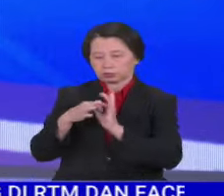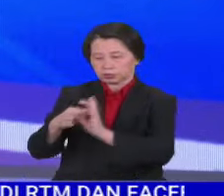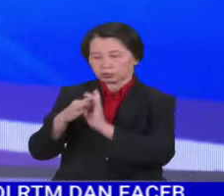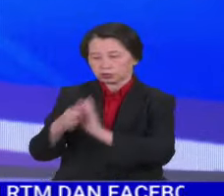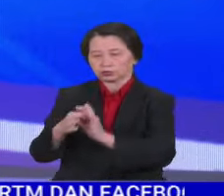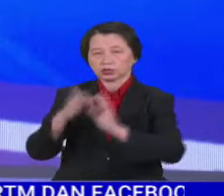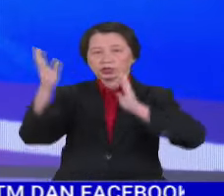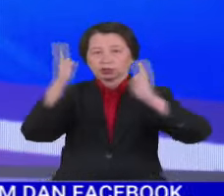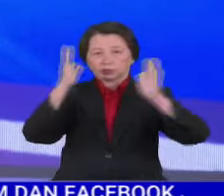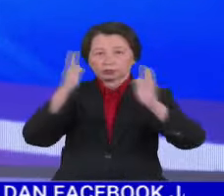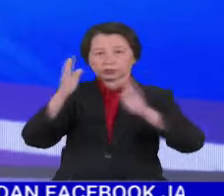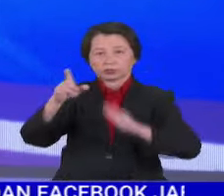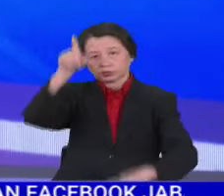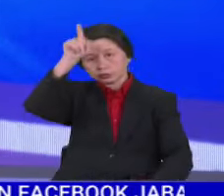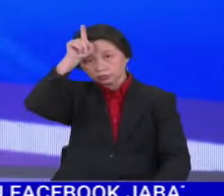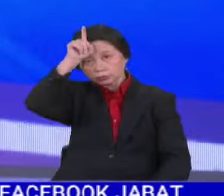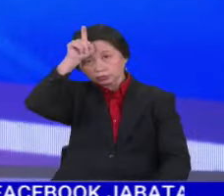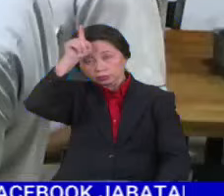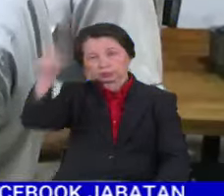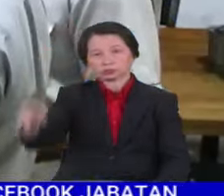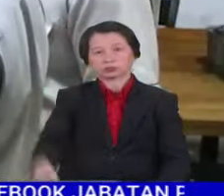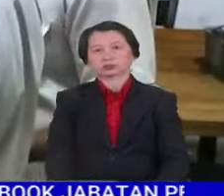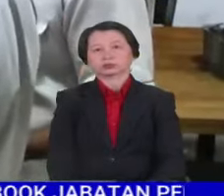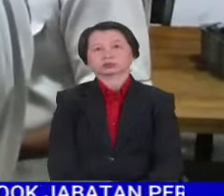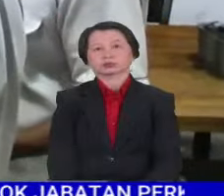kerjasama Malaysia-Jerman.